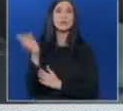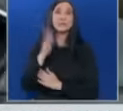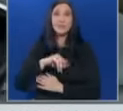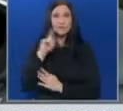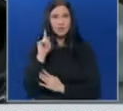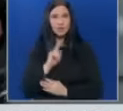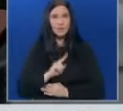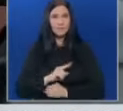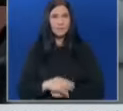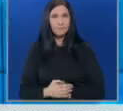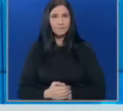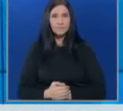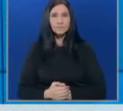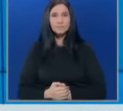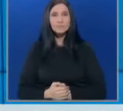дни.